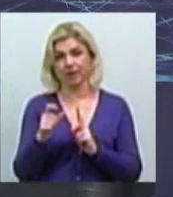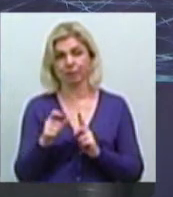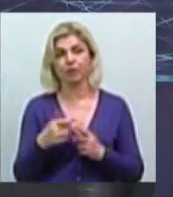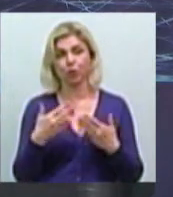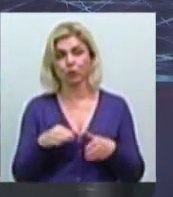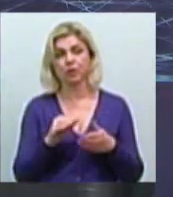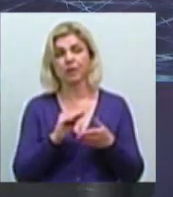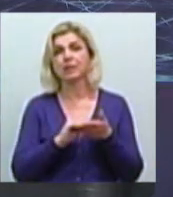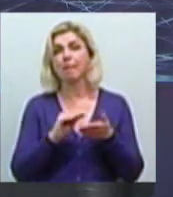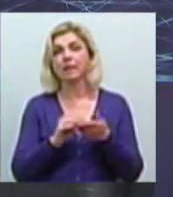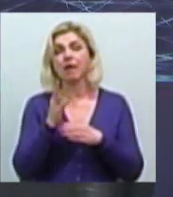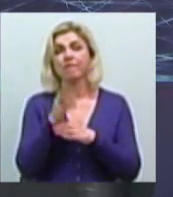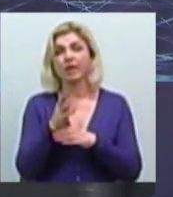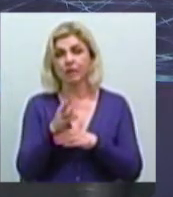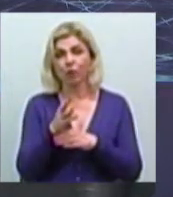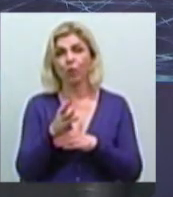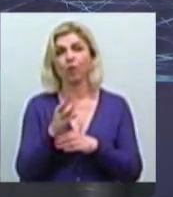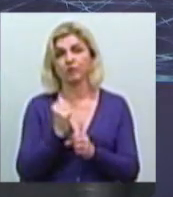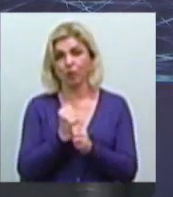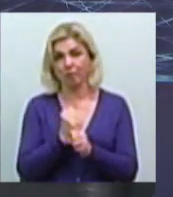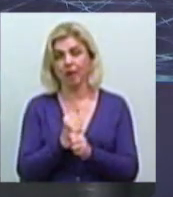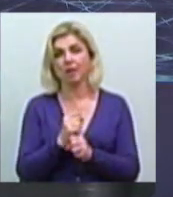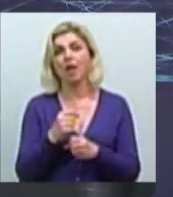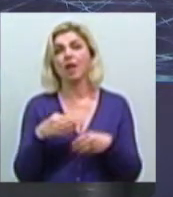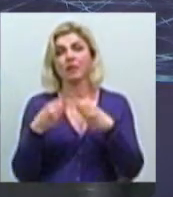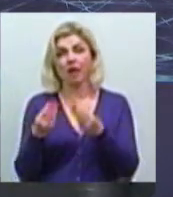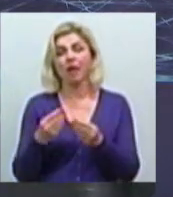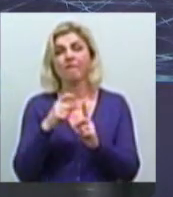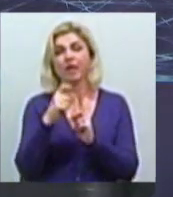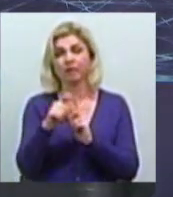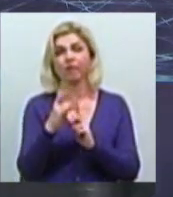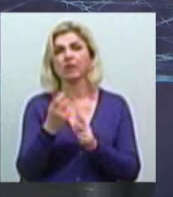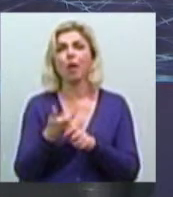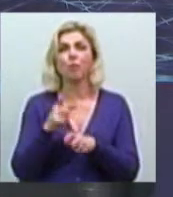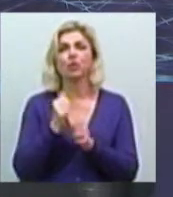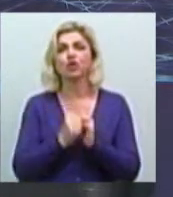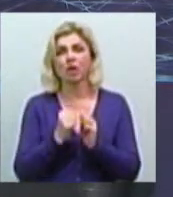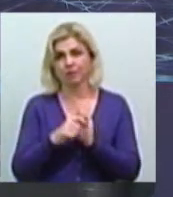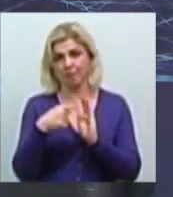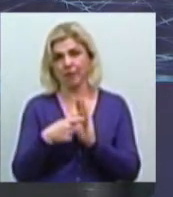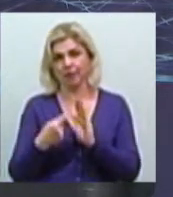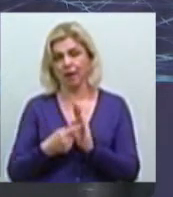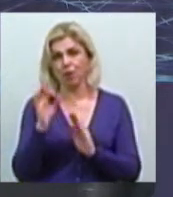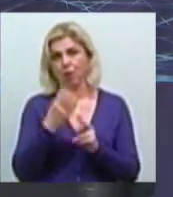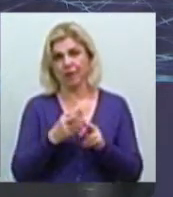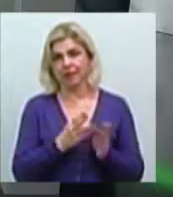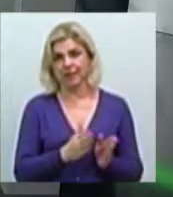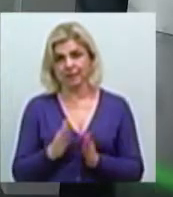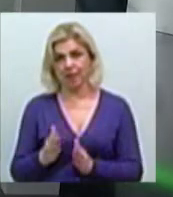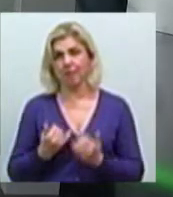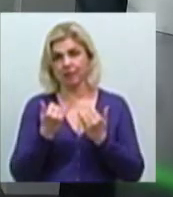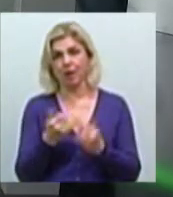декілька відео, які дають відповіді на більш поширені питання щодо системи для цих людей.